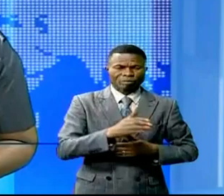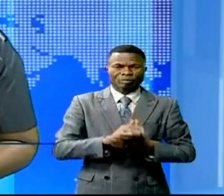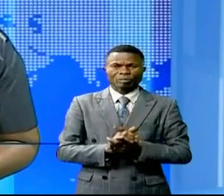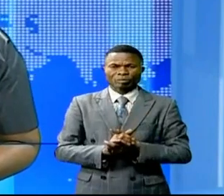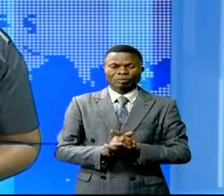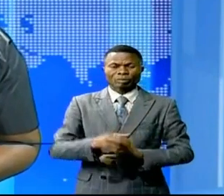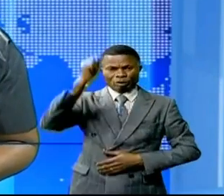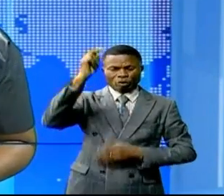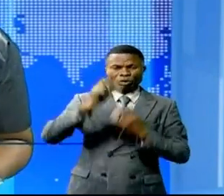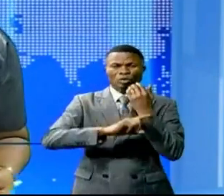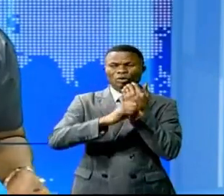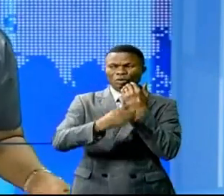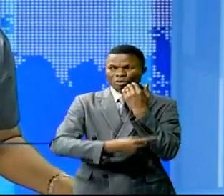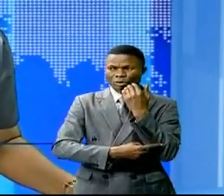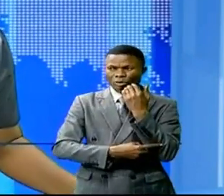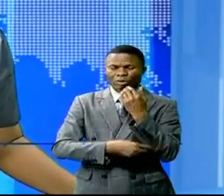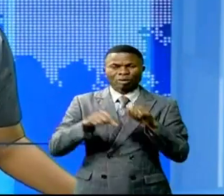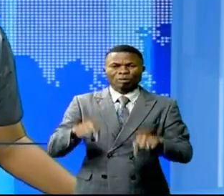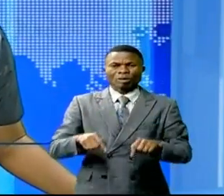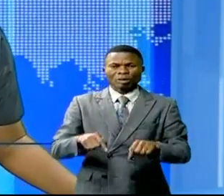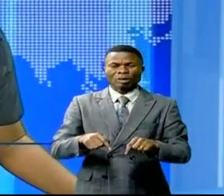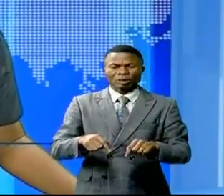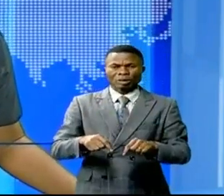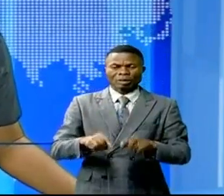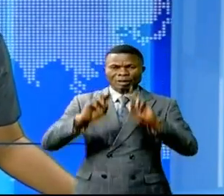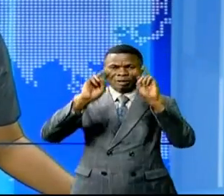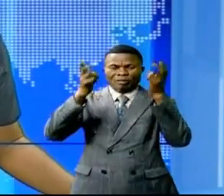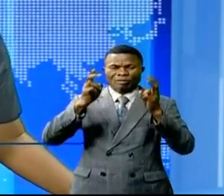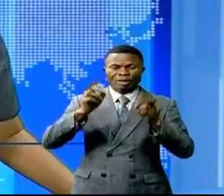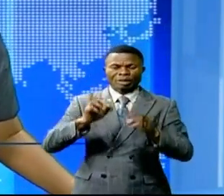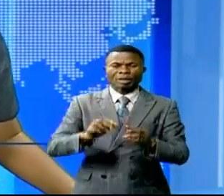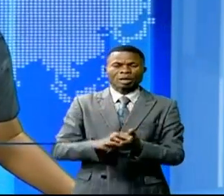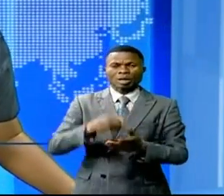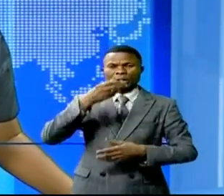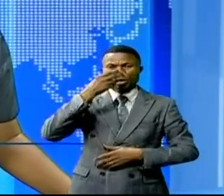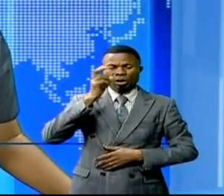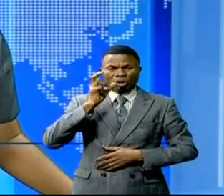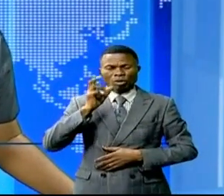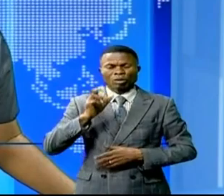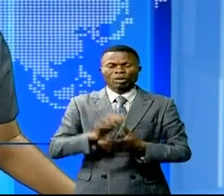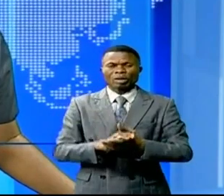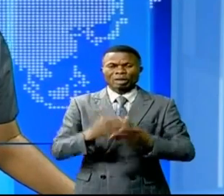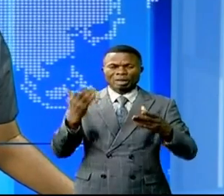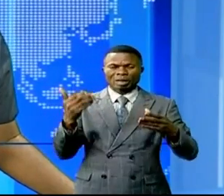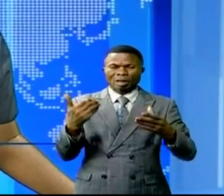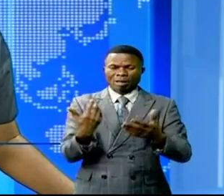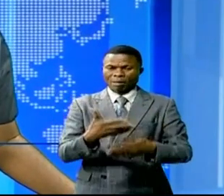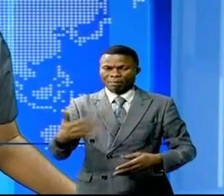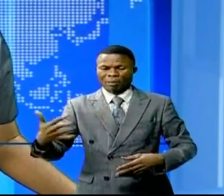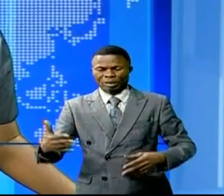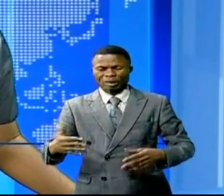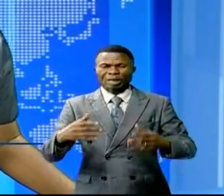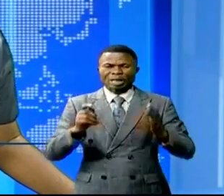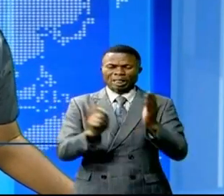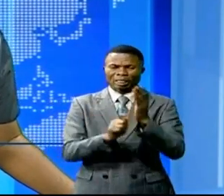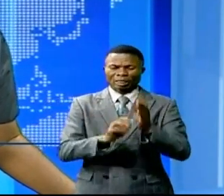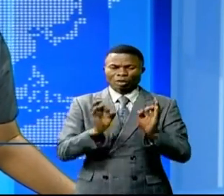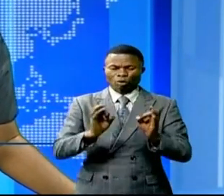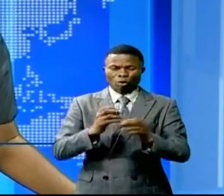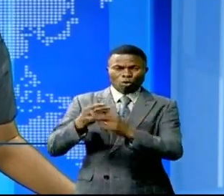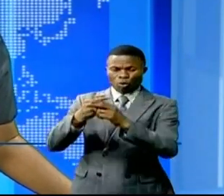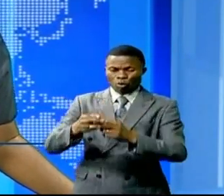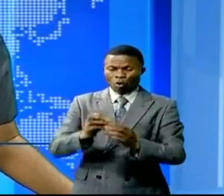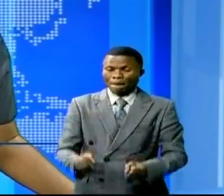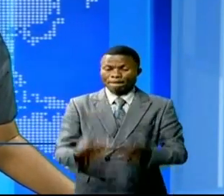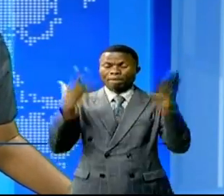Toujours au Nord Kivu, cette fois-ci dans la ville de Goma, du matériel, nouvelle technologie pour la surveillance de volcans. Un don